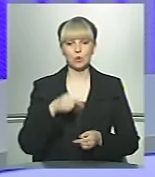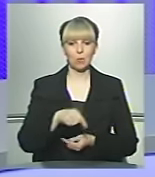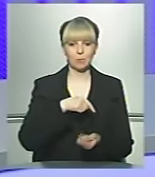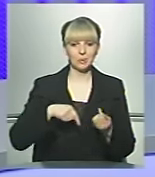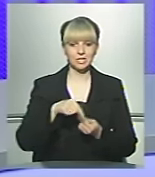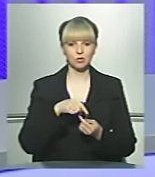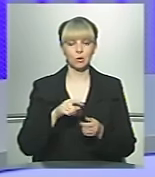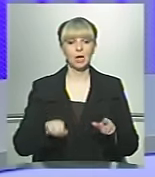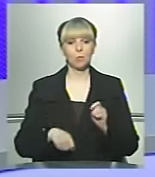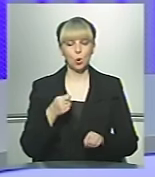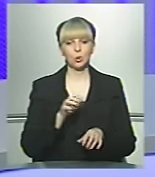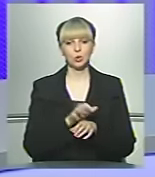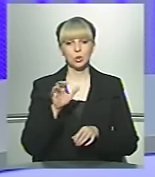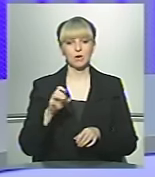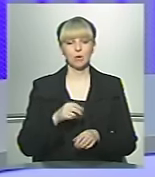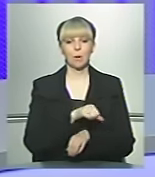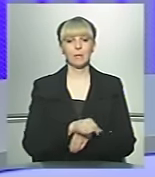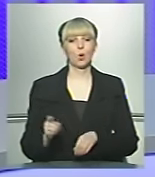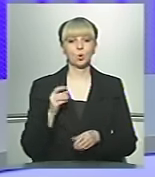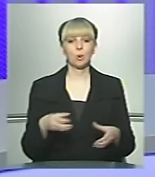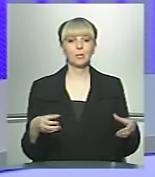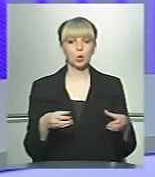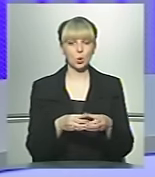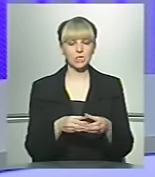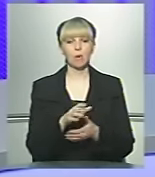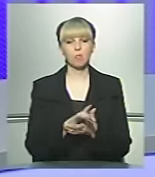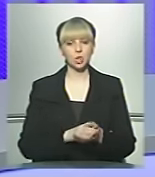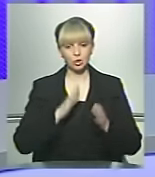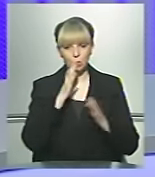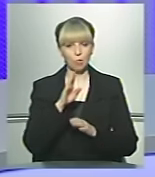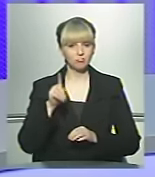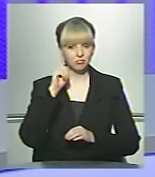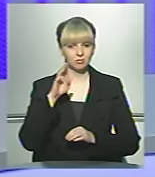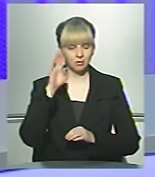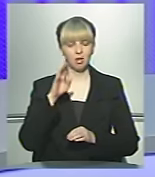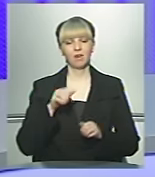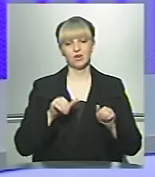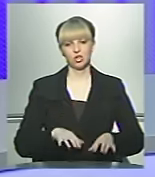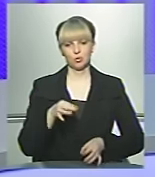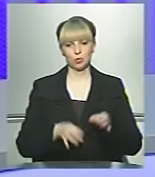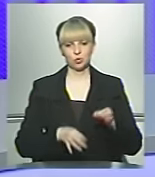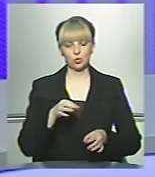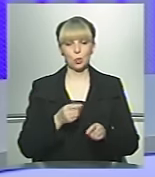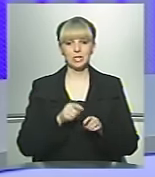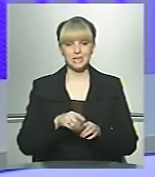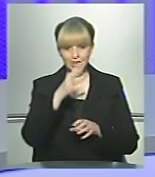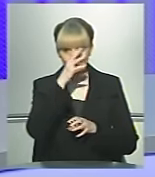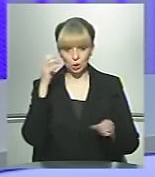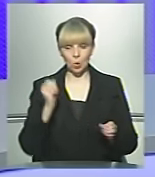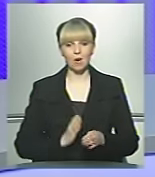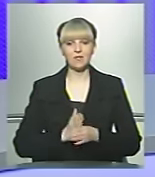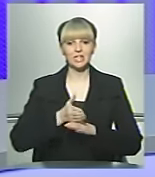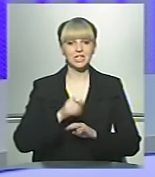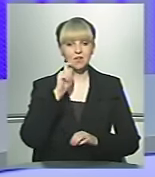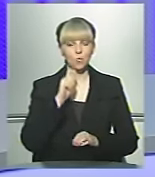бізнесу. Порушника доставлено до прикордонного підрозділу. Подальшу долю молодика вирішуватиме суд. Цієї ж ночі на в'їзді